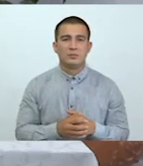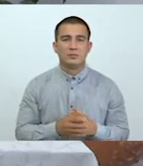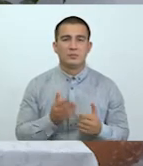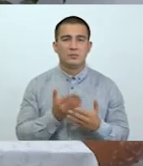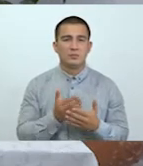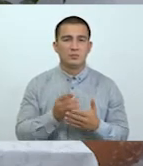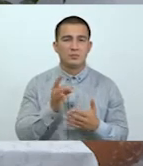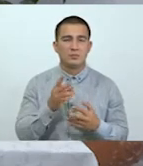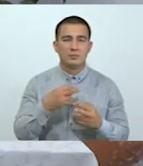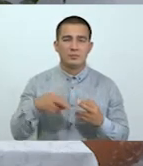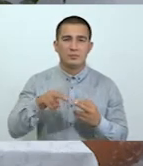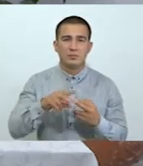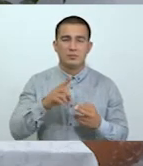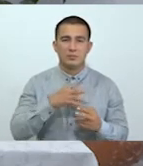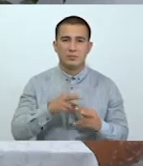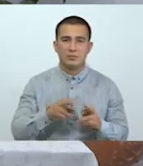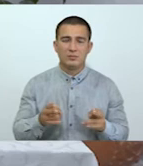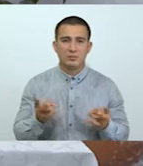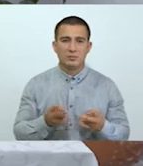Bir xil qalinlikda yoyib olamiz.